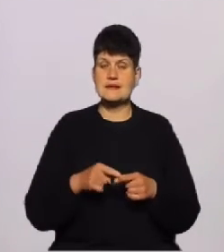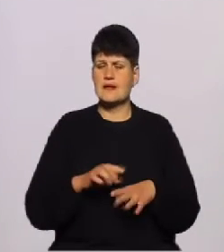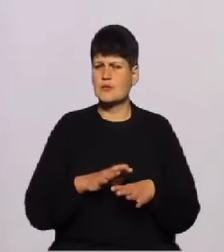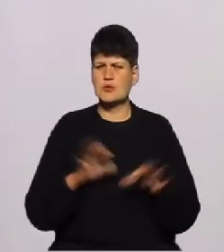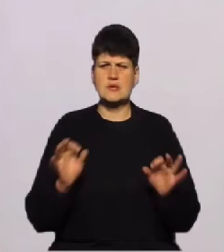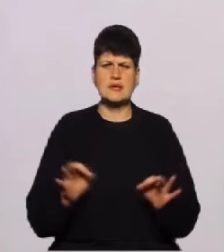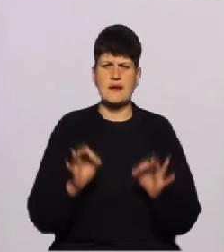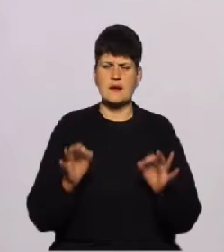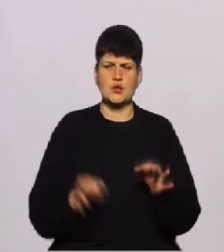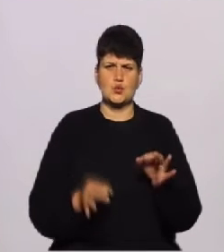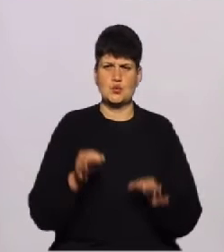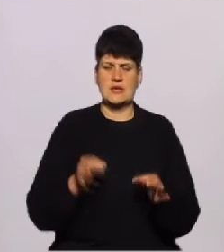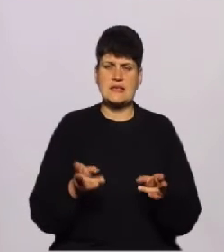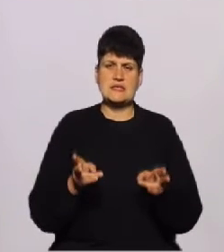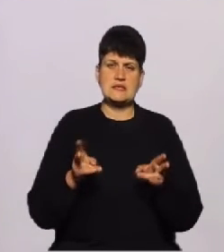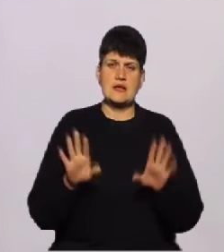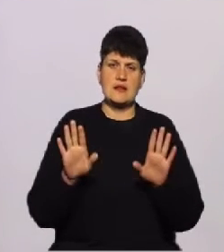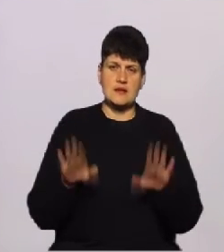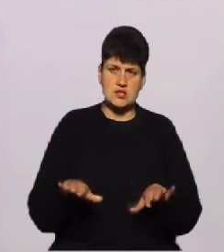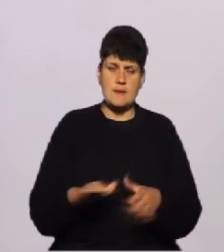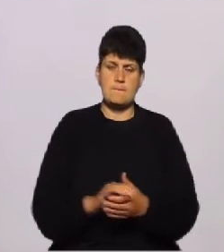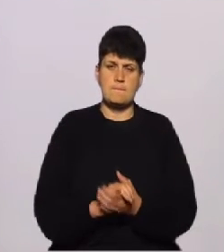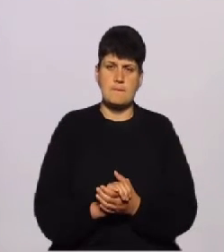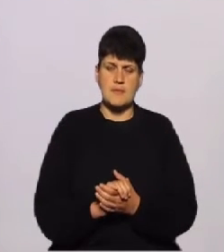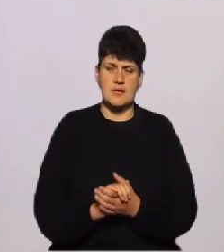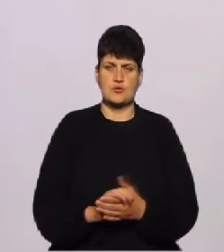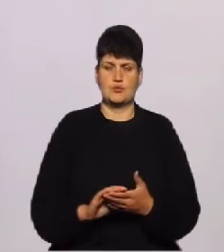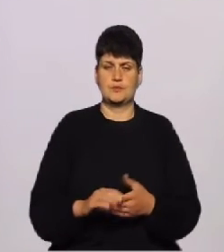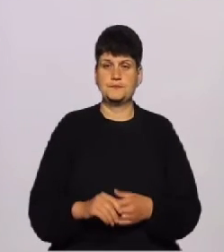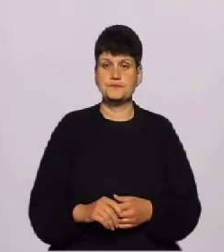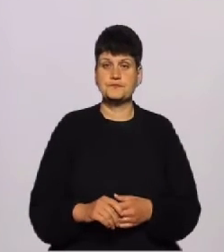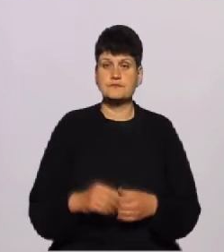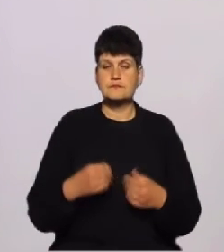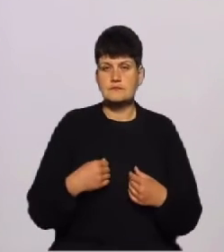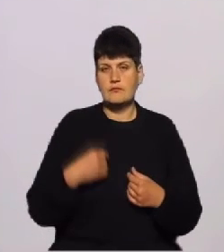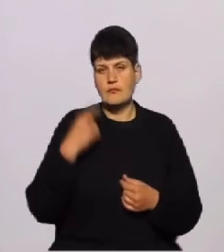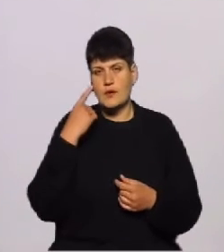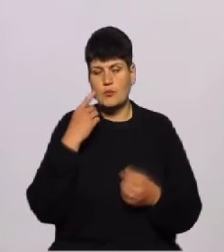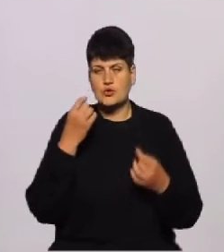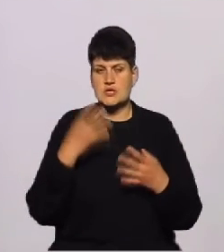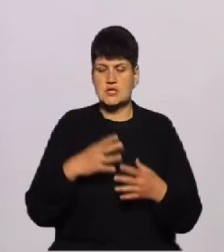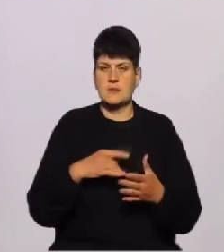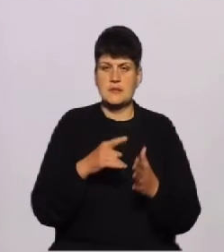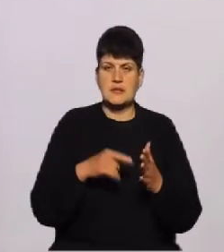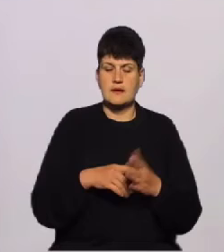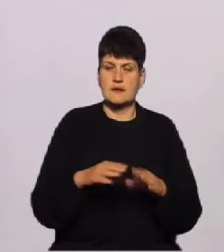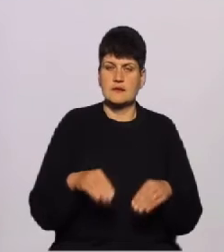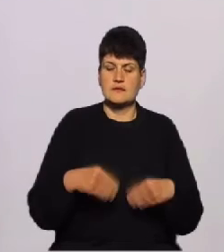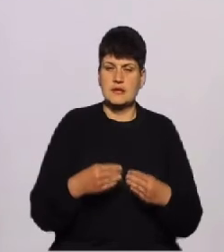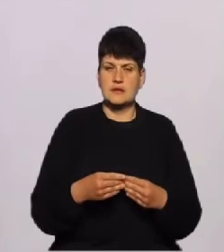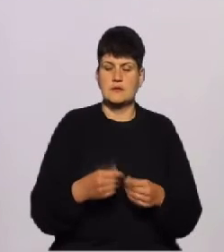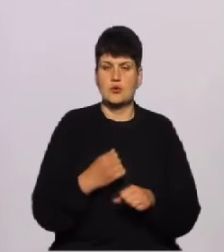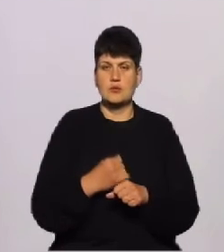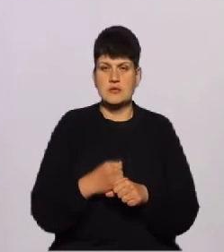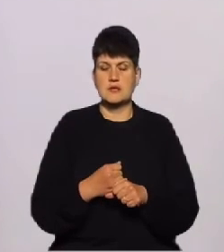тяганин, залишилися в такому мирному, скажімо так, знаєте, регулюванні. Простіше, мені здається, було би тоді ставити питання про спричинення там тілесних ушкоджень з